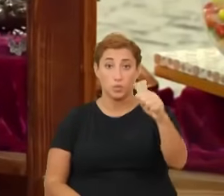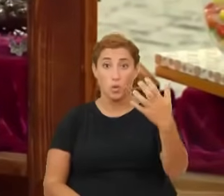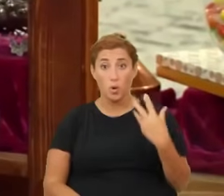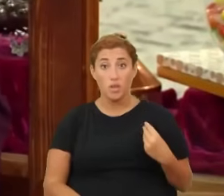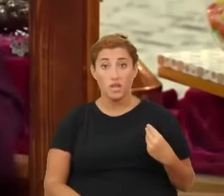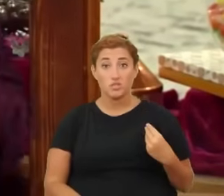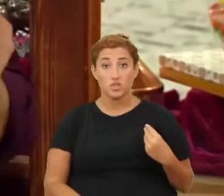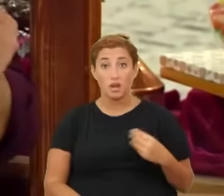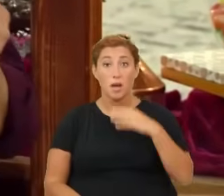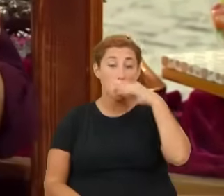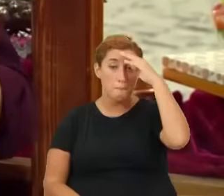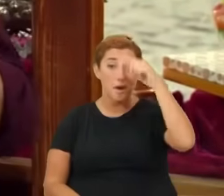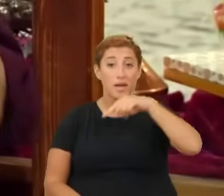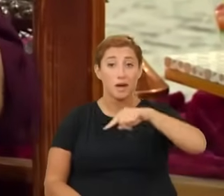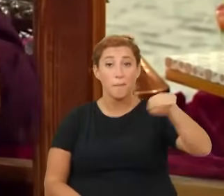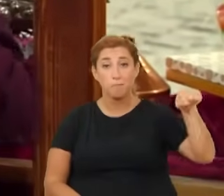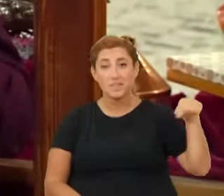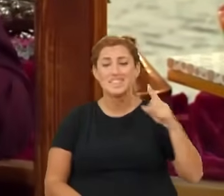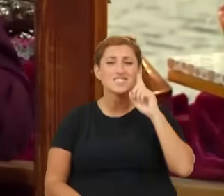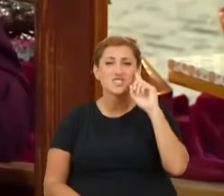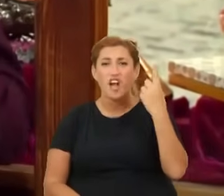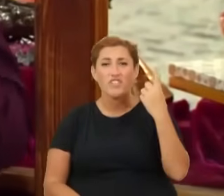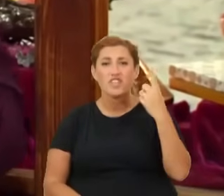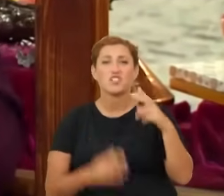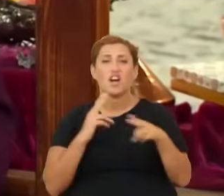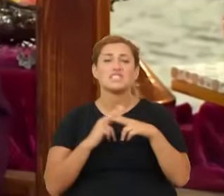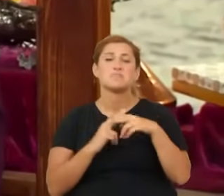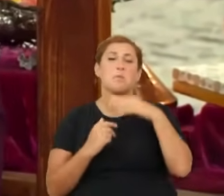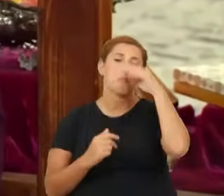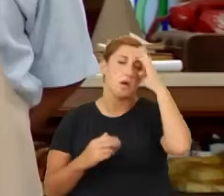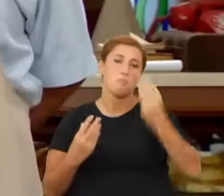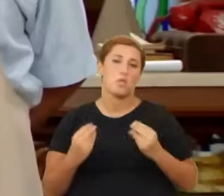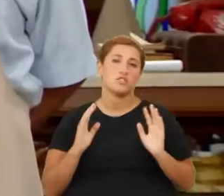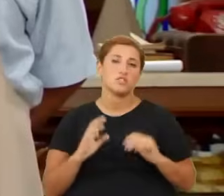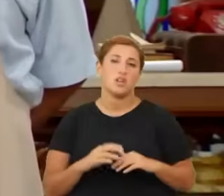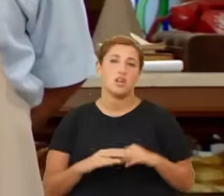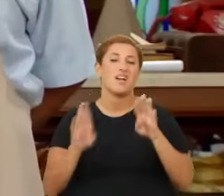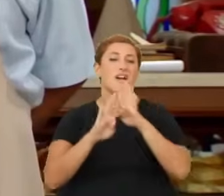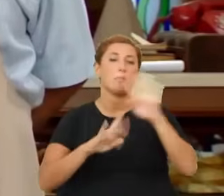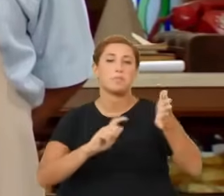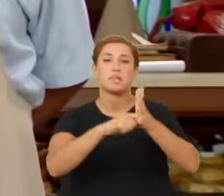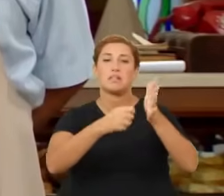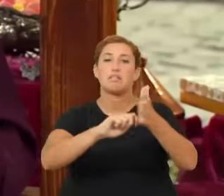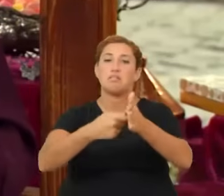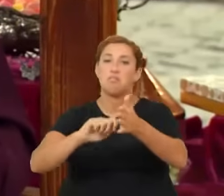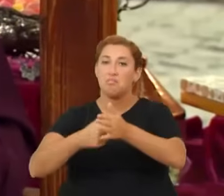gelecek. Bayramların sadece adı bayram olacak. Kapılar